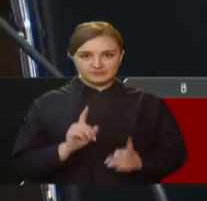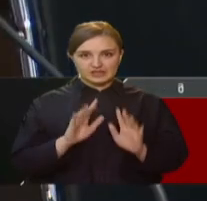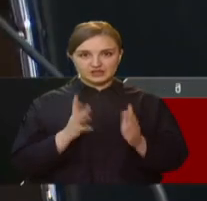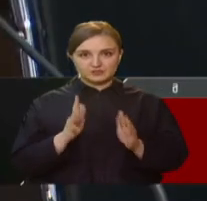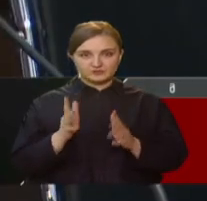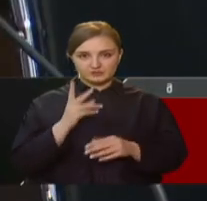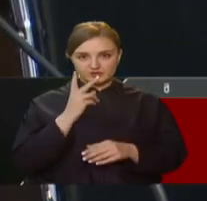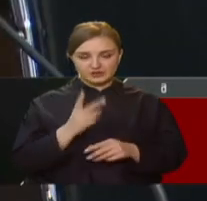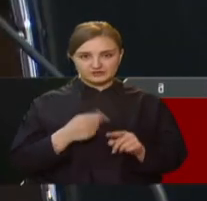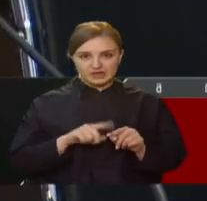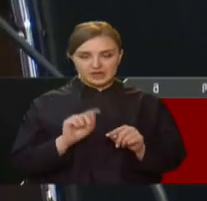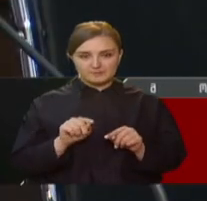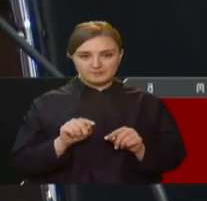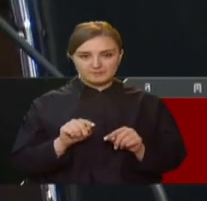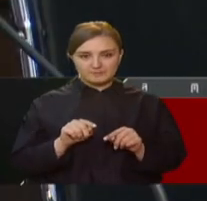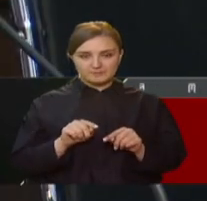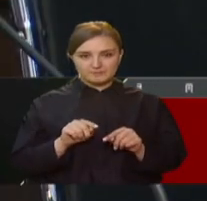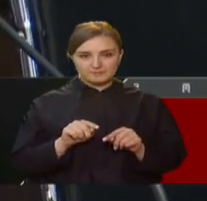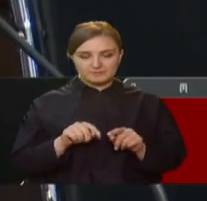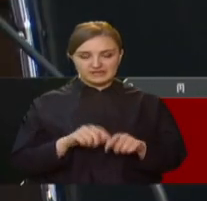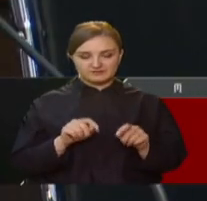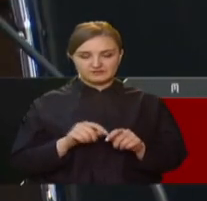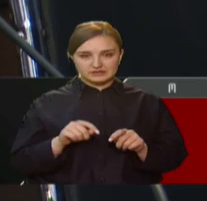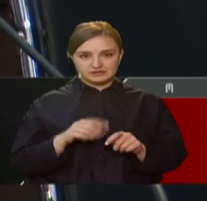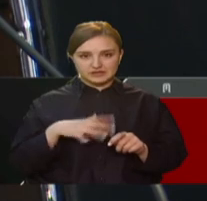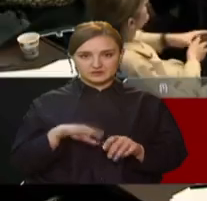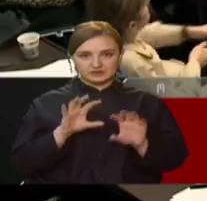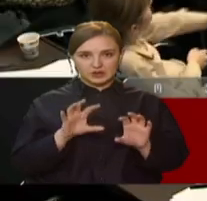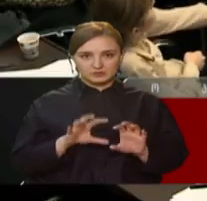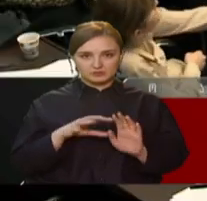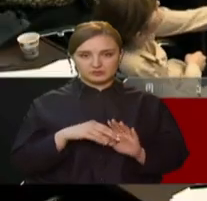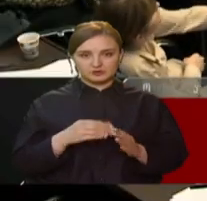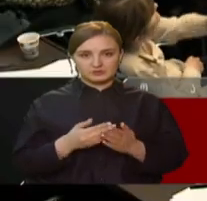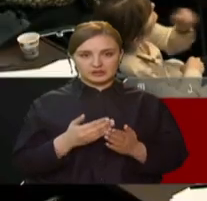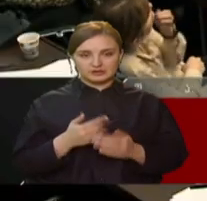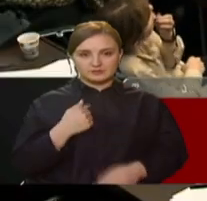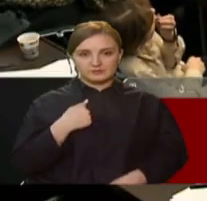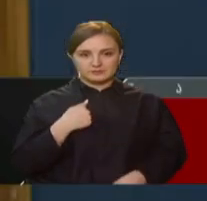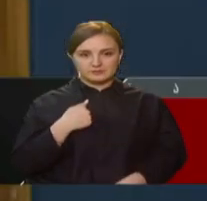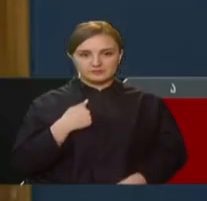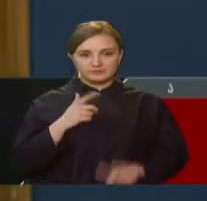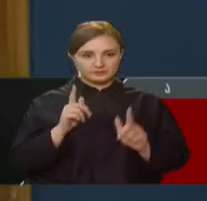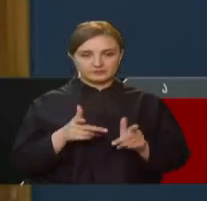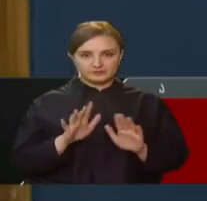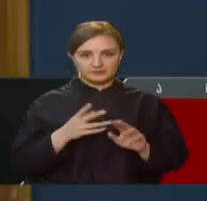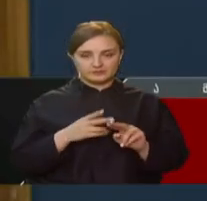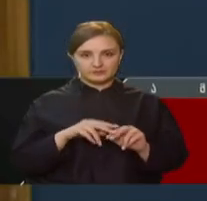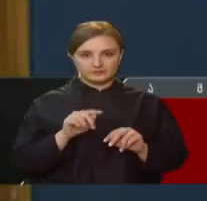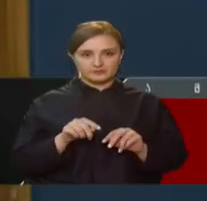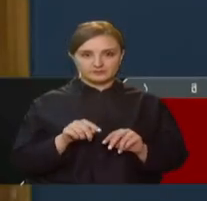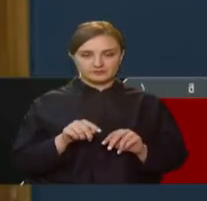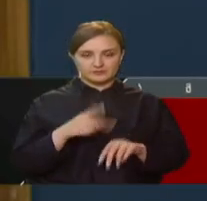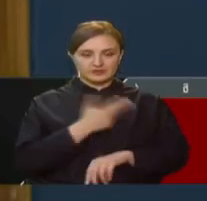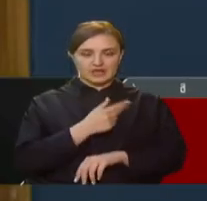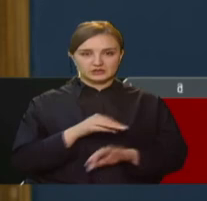ხედავთ ამ ფაბულის დარღვევას ქვეყნის კანონმდებლობაში? მაგალითად, მე არ ვემხრობოდი ეს